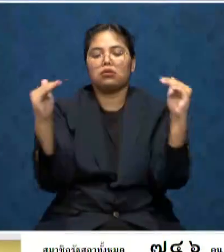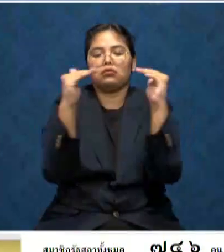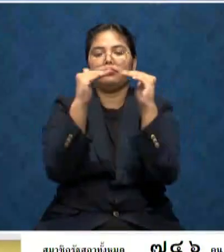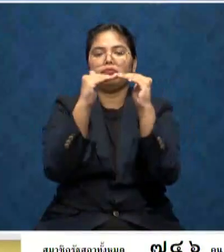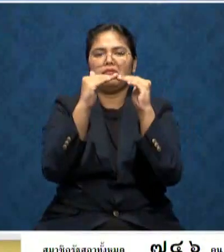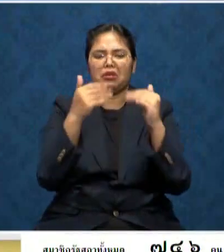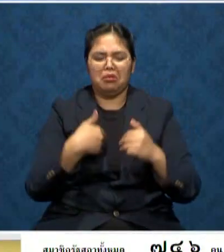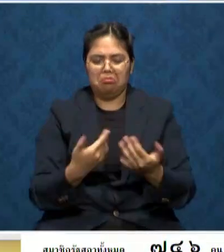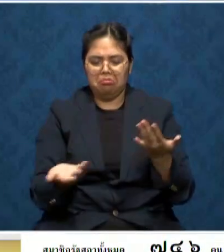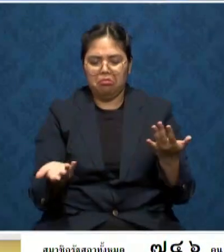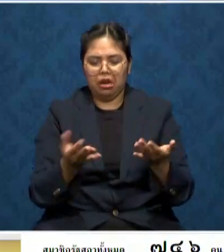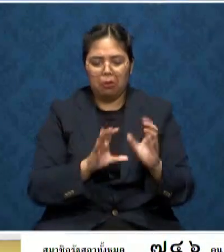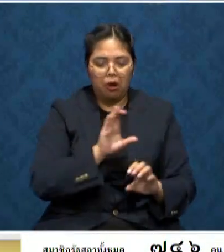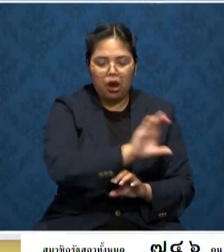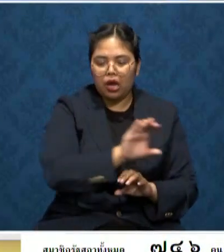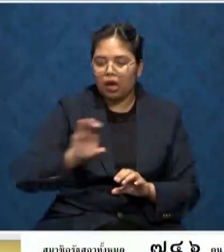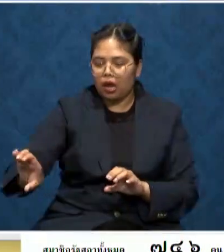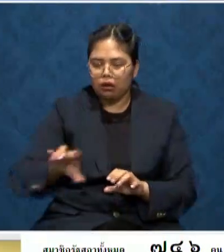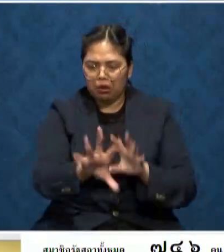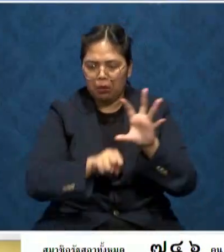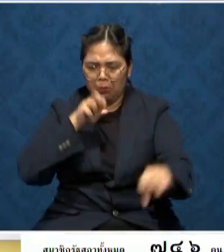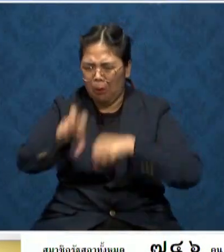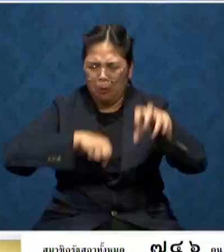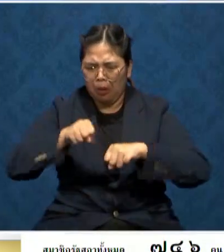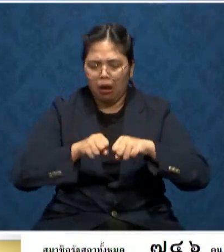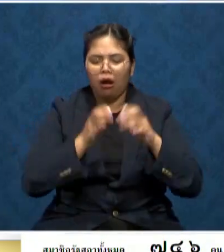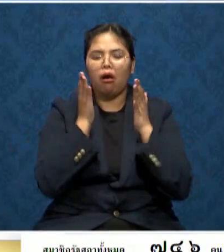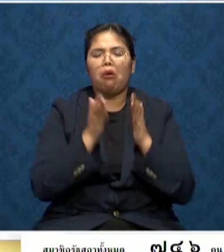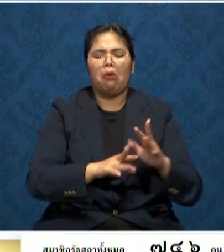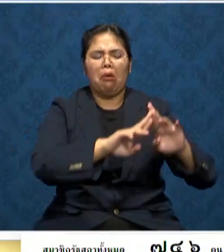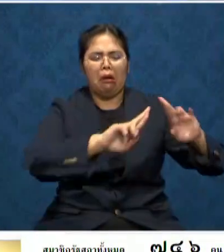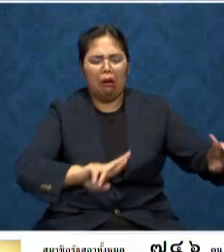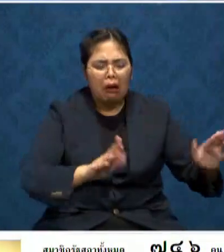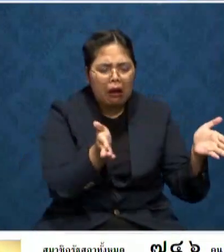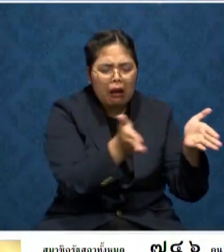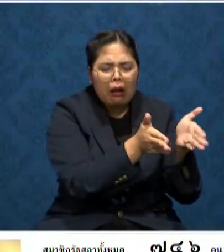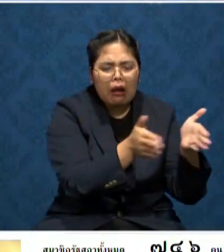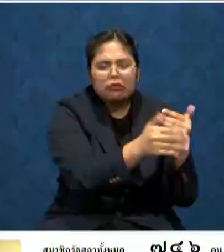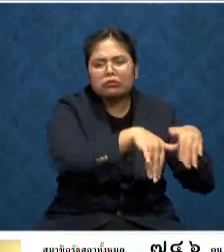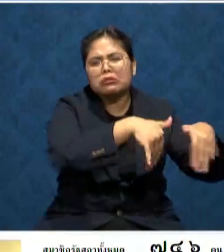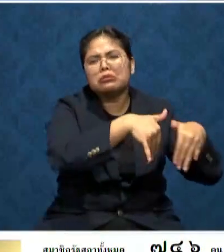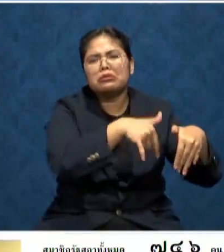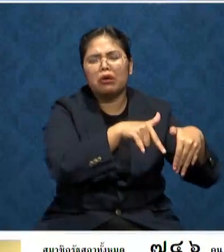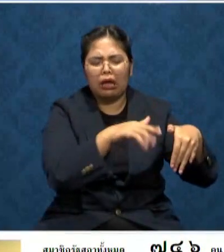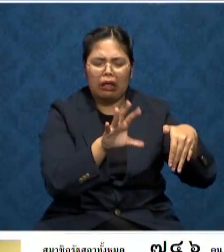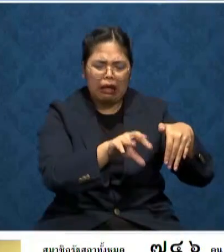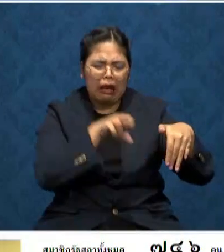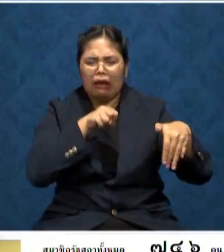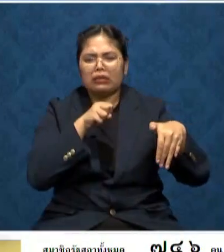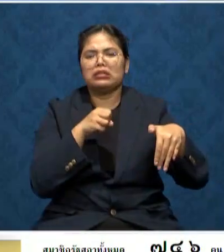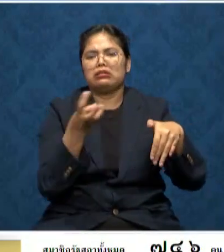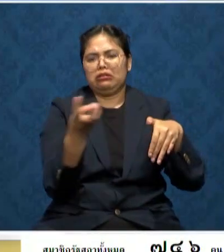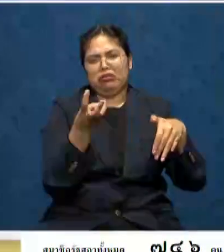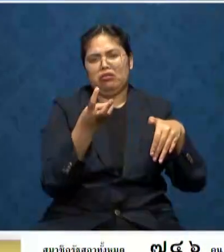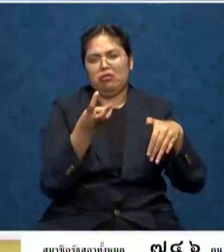ากัและใหไปแ่งกัเองคนตวเล็กตัวน้อย ยากร Engineer บากได้โอกาสได้เพีงนดเดียวครับท่านตองม ม ระยะบริห